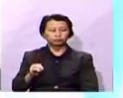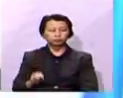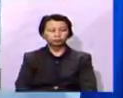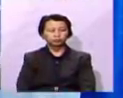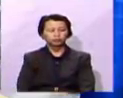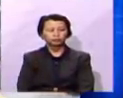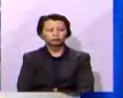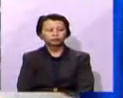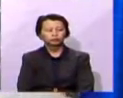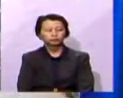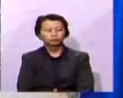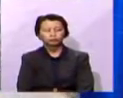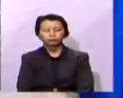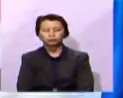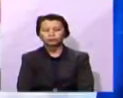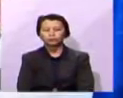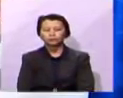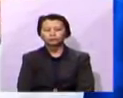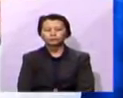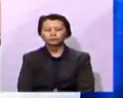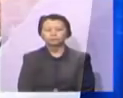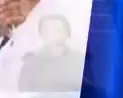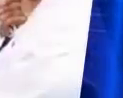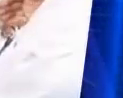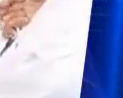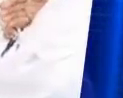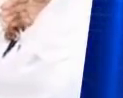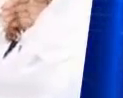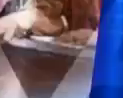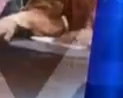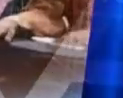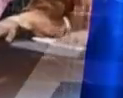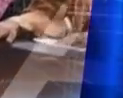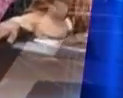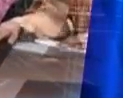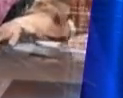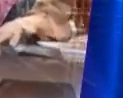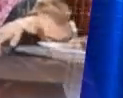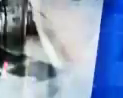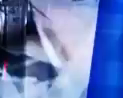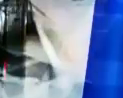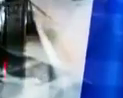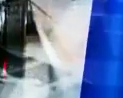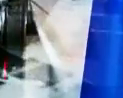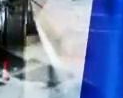Negaraku.